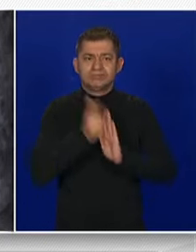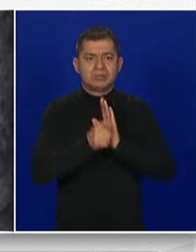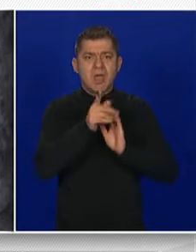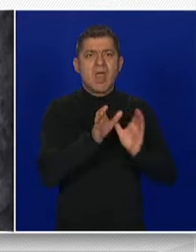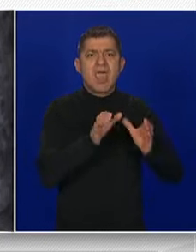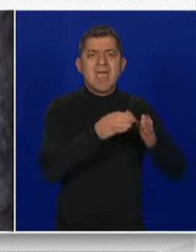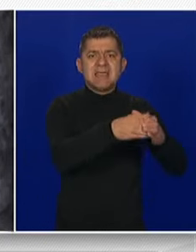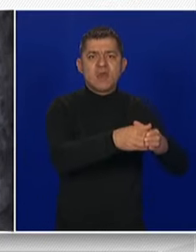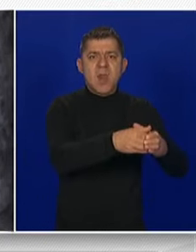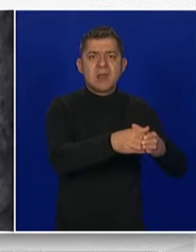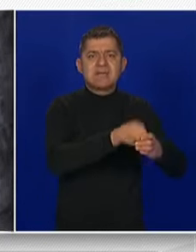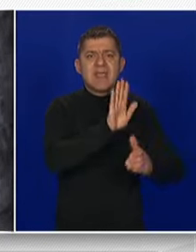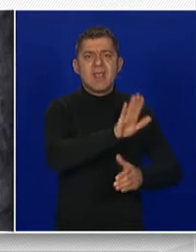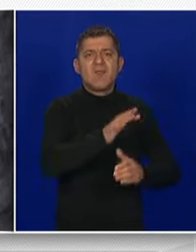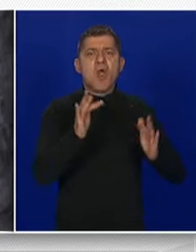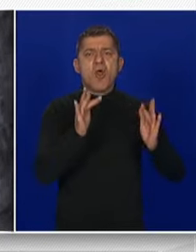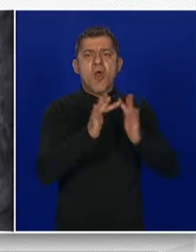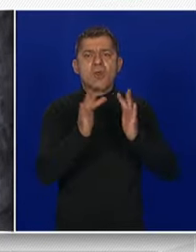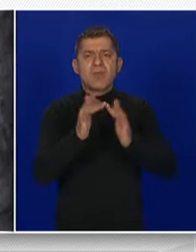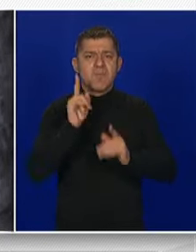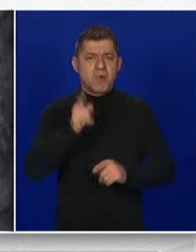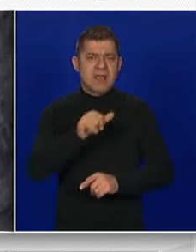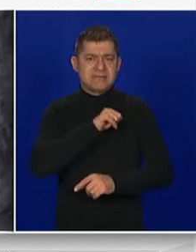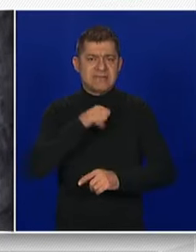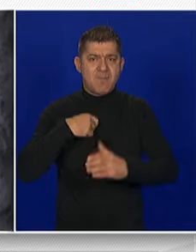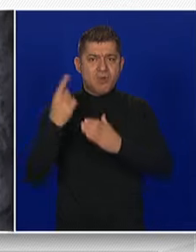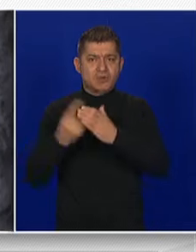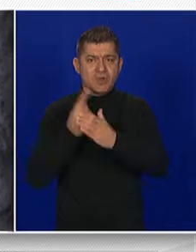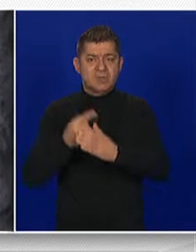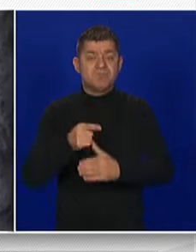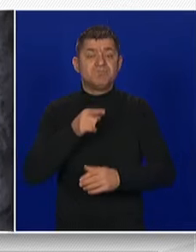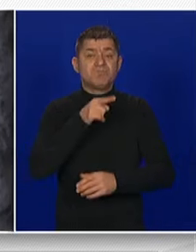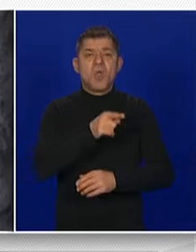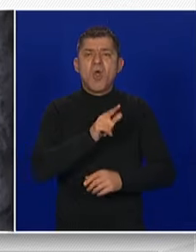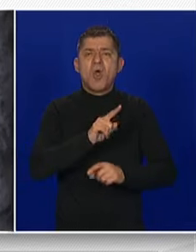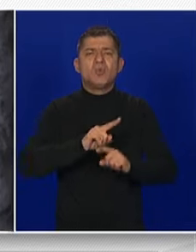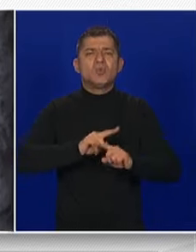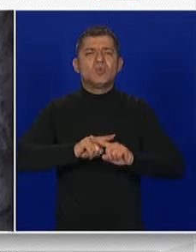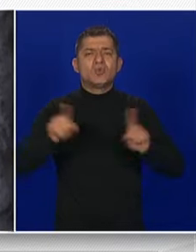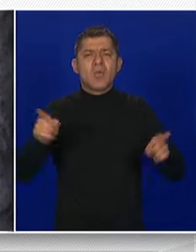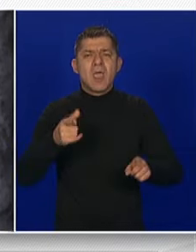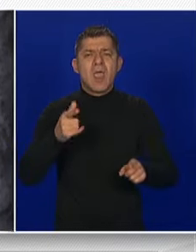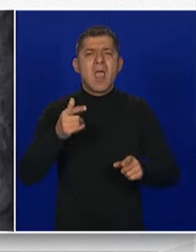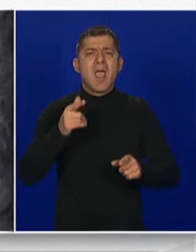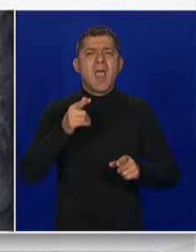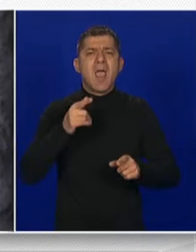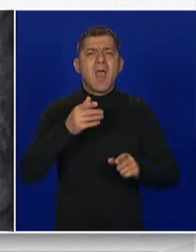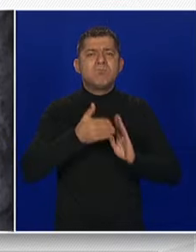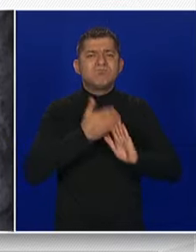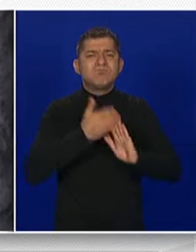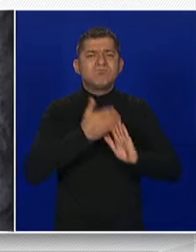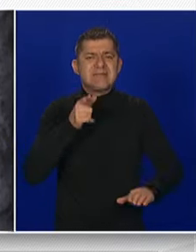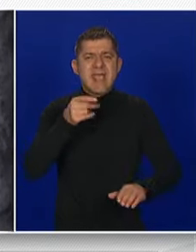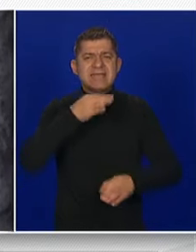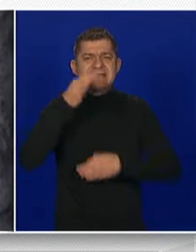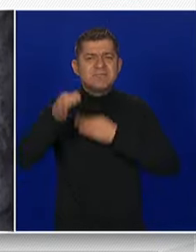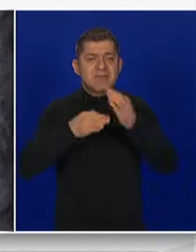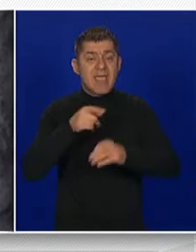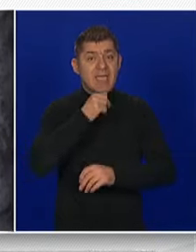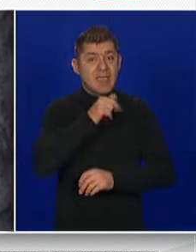kontakti stave u samoizolaciju. I dakle, to je jedan sasvim drugi način upotrebe antigenskih testova i rezultati